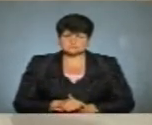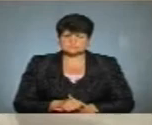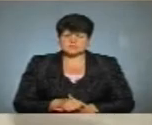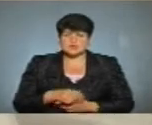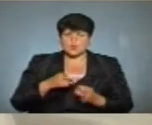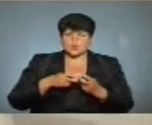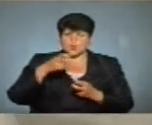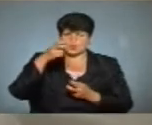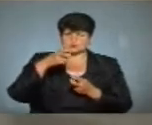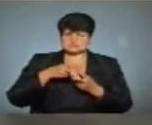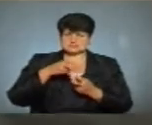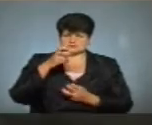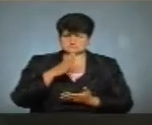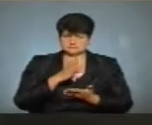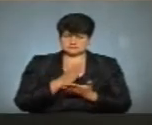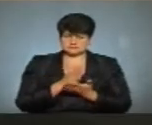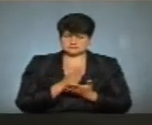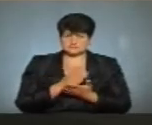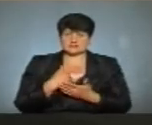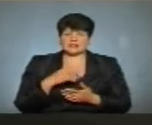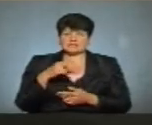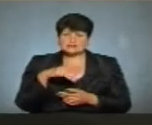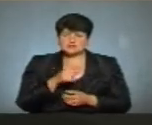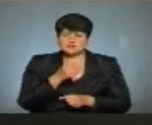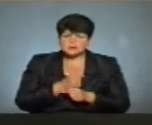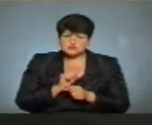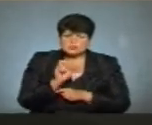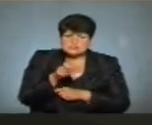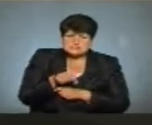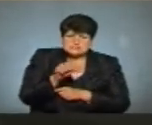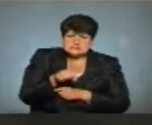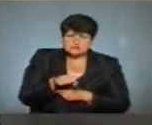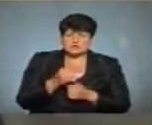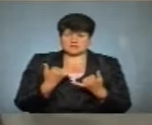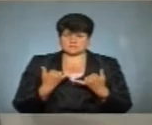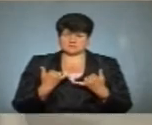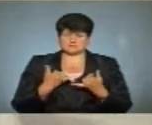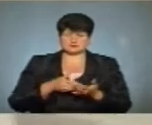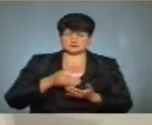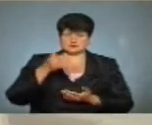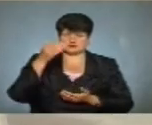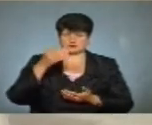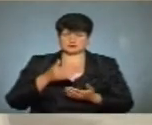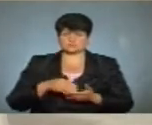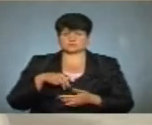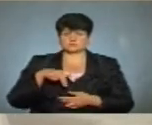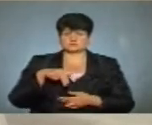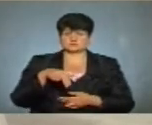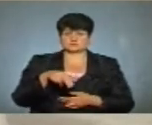Касанка з'явилась, тому що на дачі я працюю, то весь час зігнутий. От, а тепер осанка рівненько більш почала